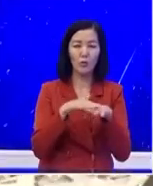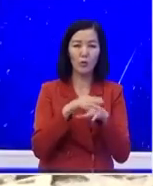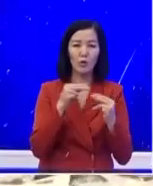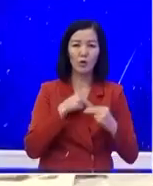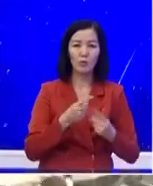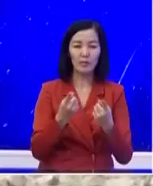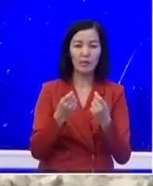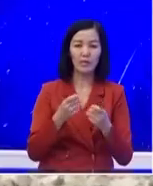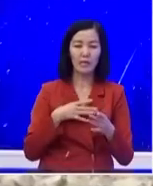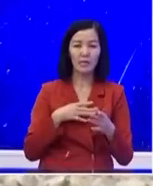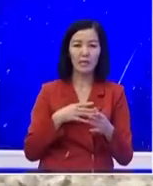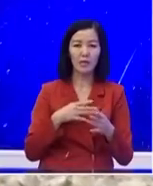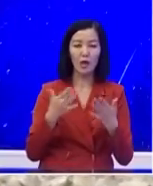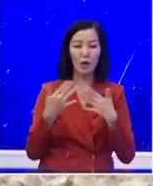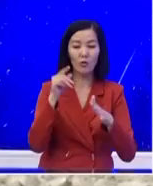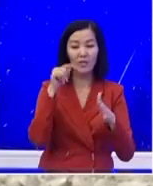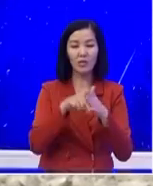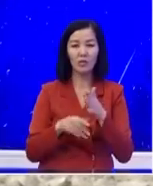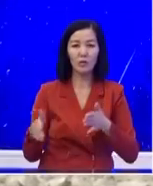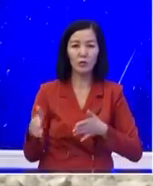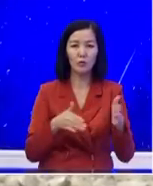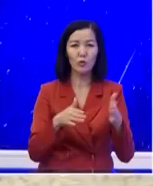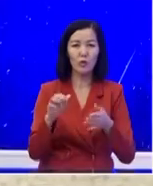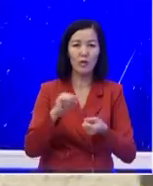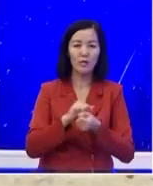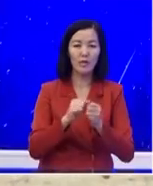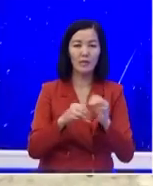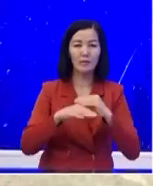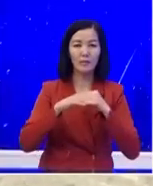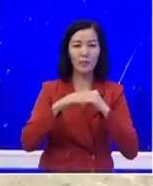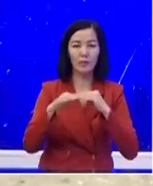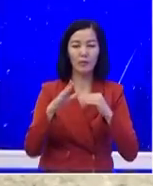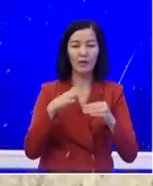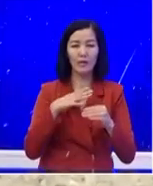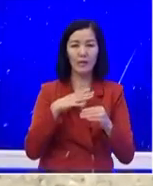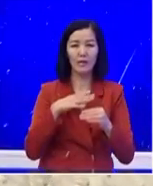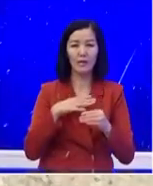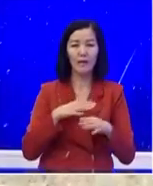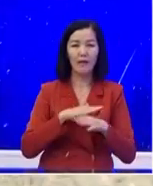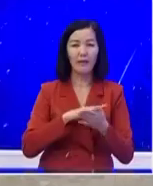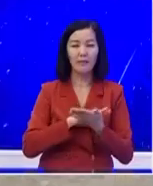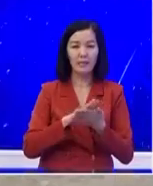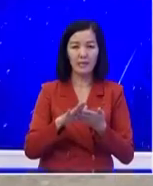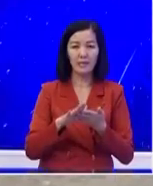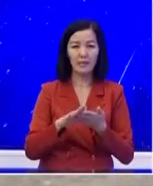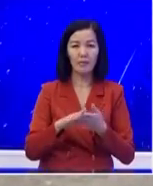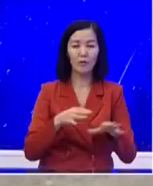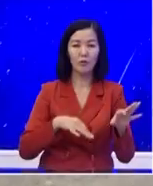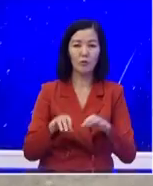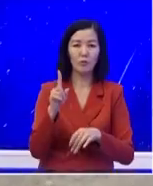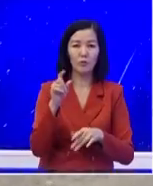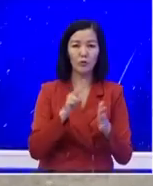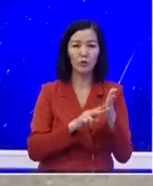Округтегі ішкі жолдарға асфальт төсеу жұмыстары қауырт. Орталық екі көшеге қиыршық тас төсеп, тегістеп жатыр. Жобаға 170 миллион